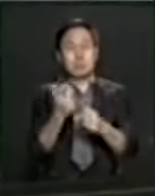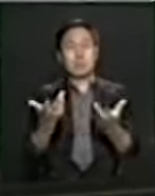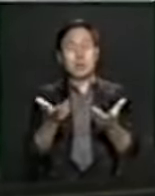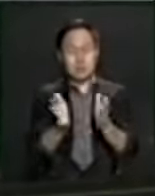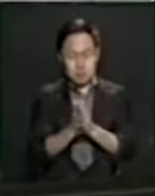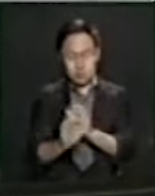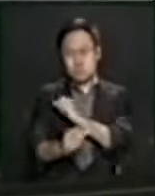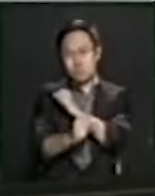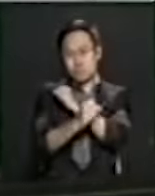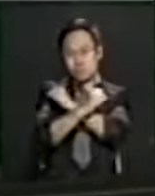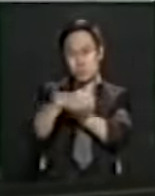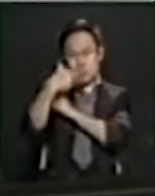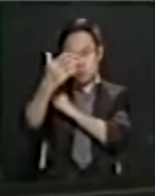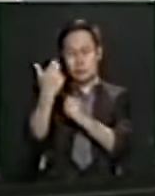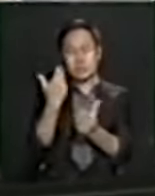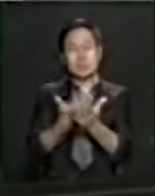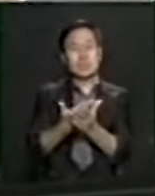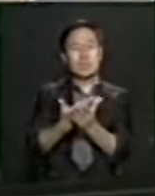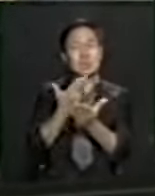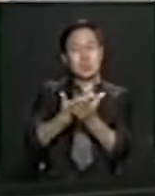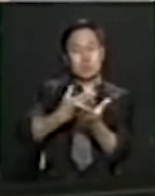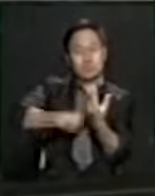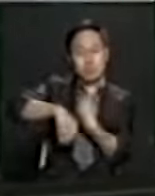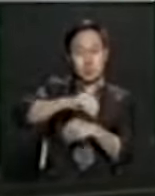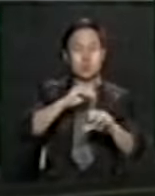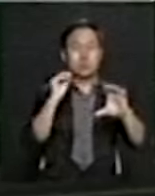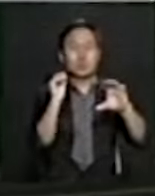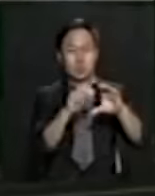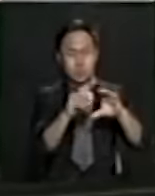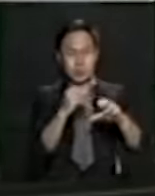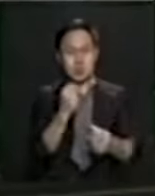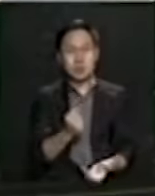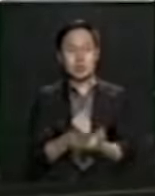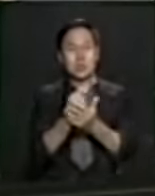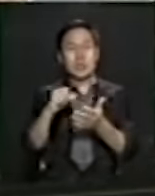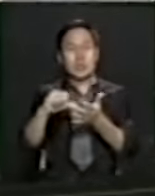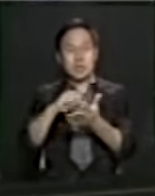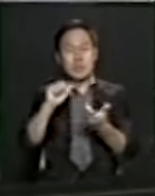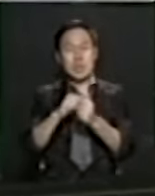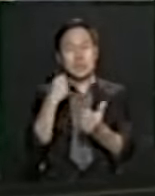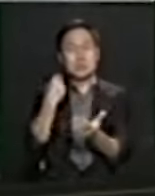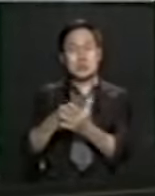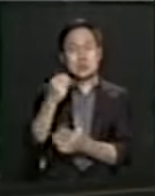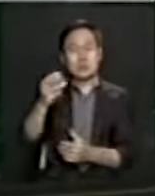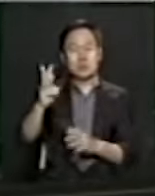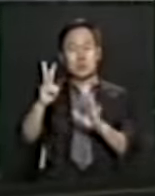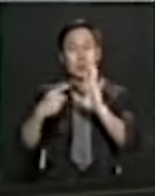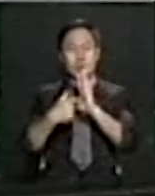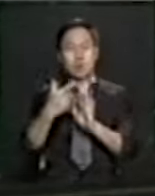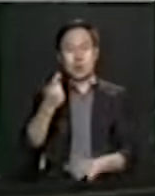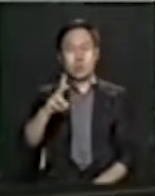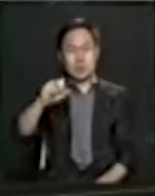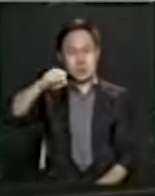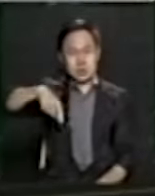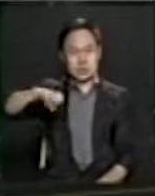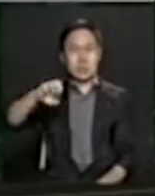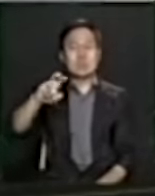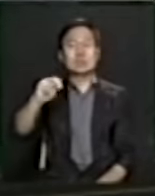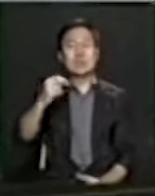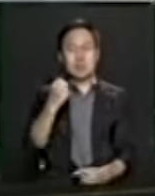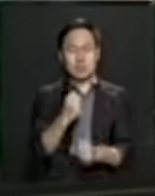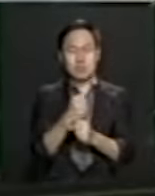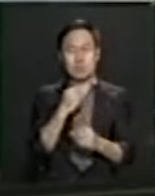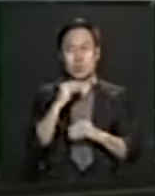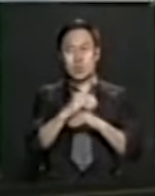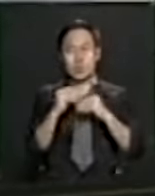เราที ่ ต้องการหาเงินหาทุนเพื่อไปหาวัคไปบริจาคให้กับบุญนิธิโรตารี ่ เพื่อร่วมในตร